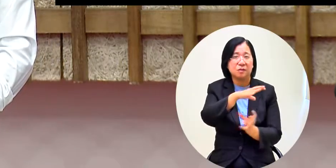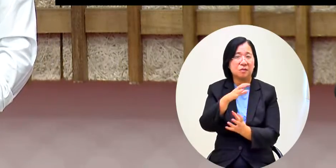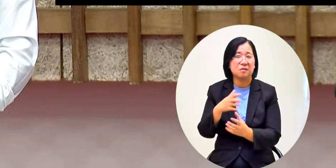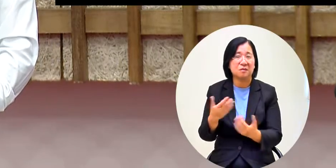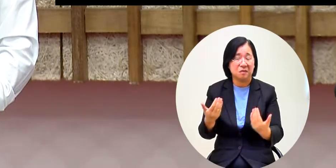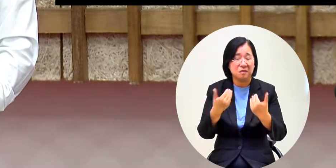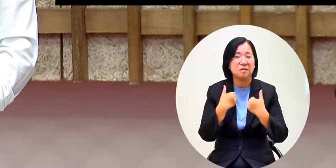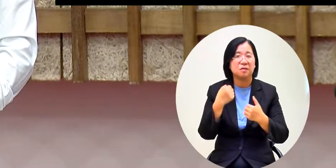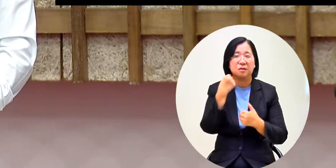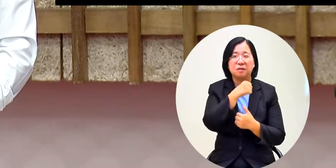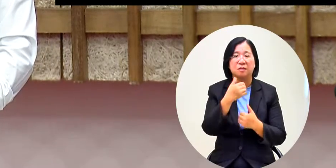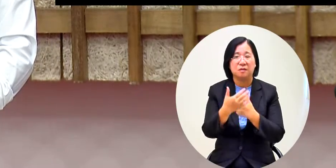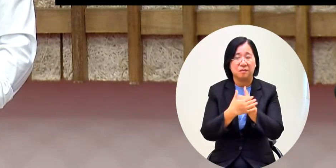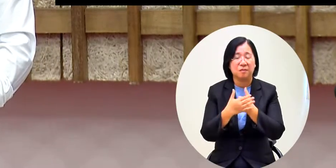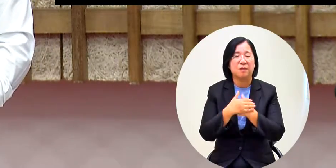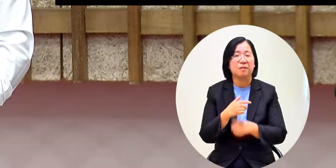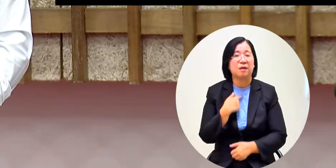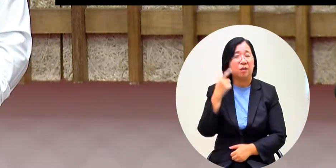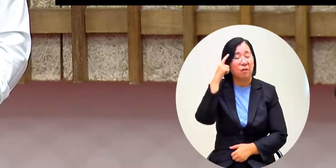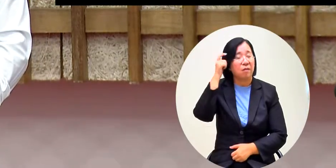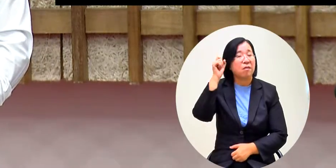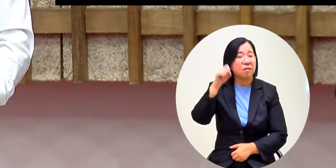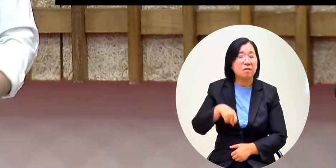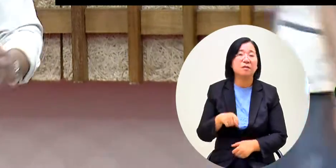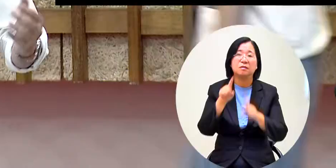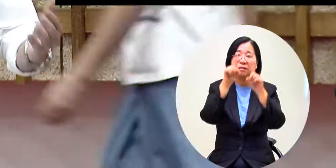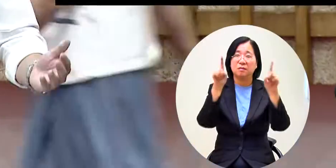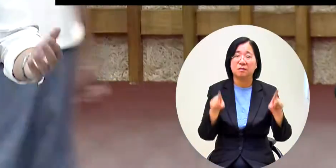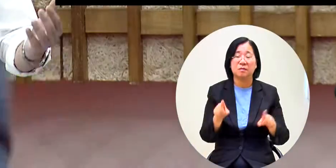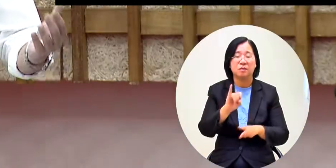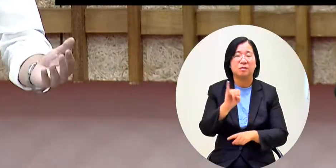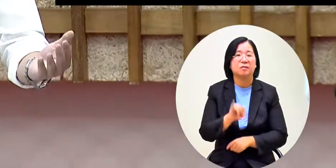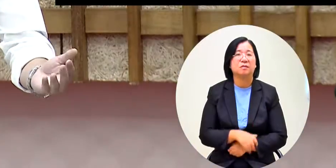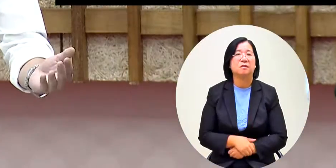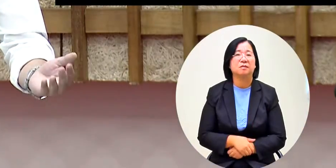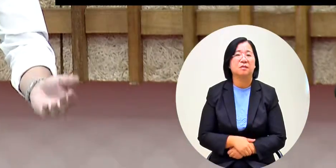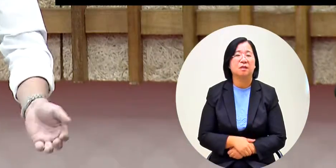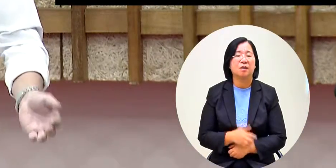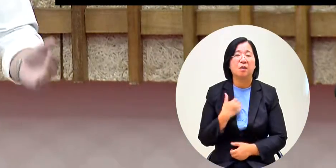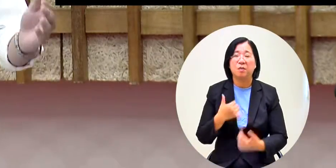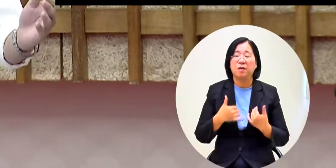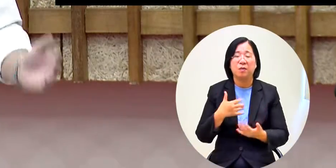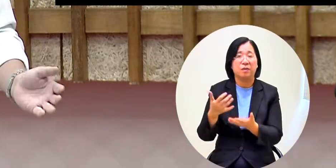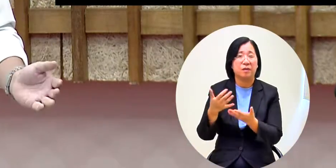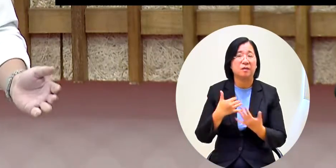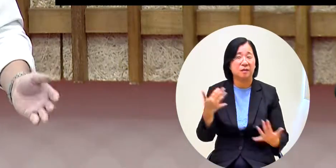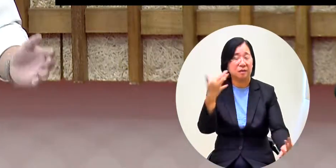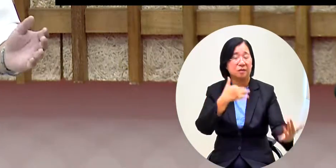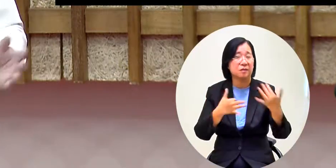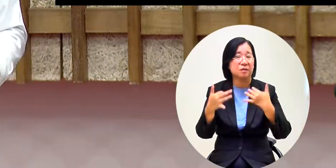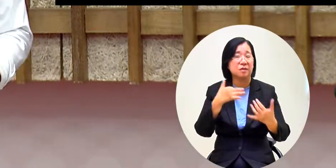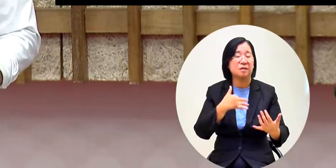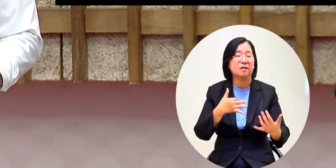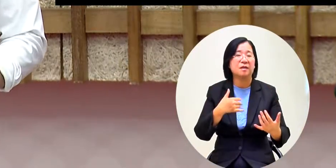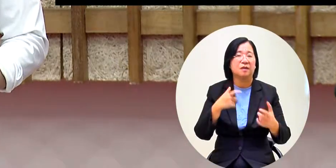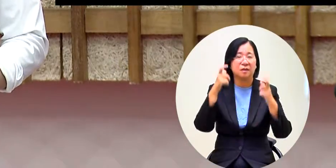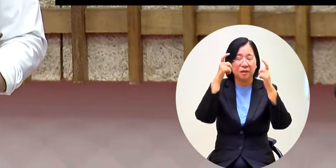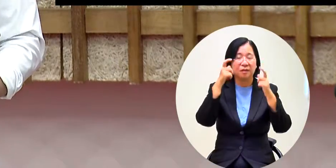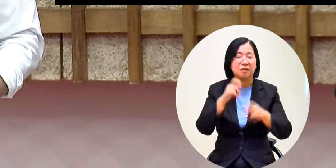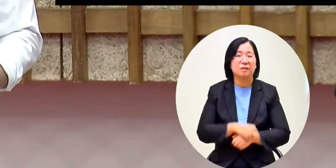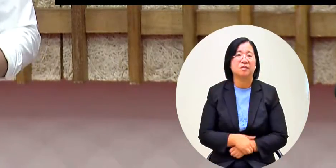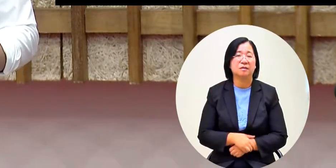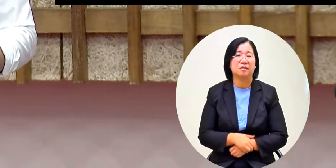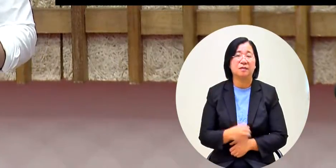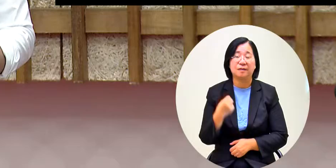所以我很可以认同周局长在讲的这个，我们欢迎全世界的朋友来到高雄，来到台湾来举办婚